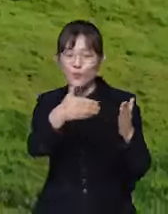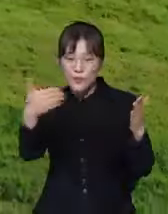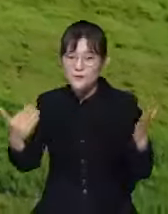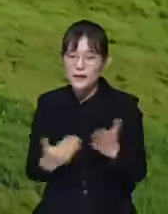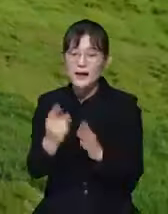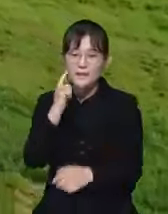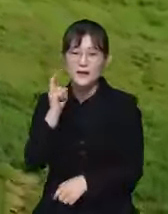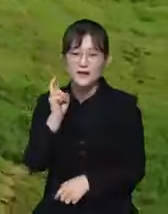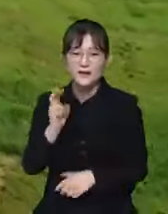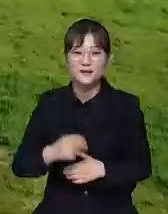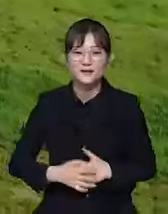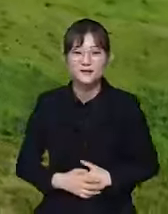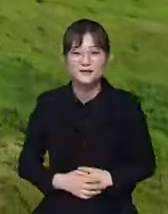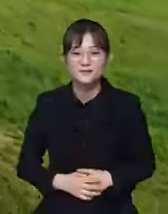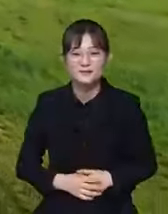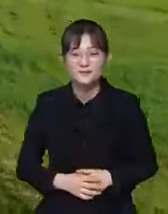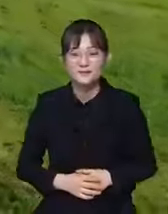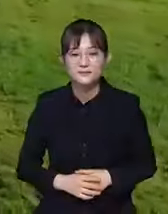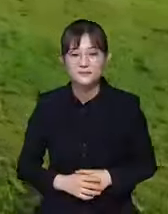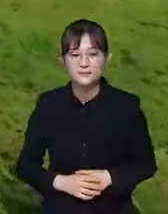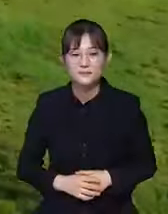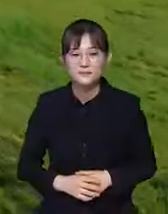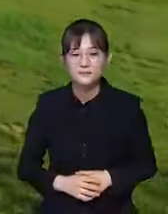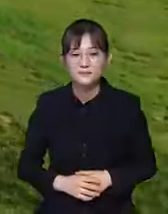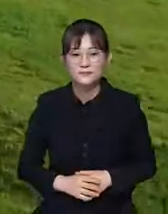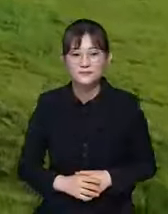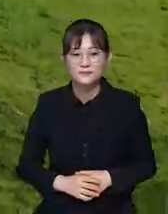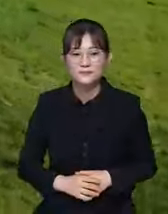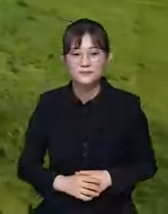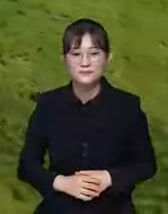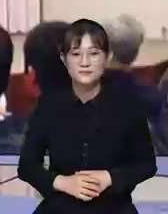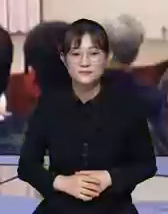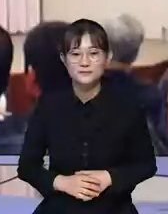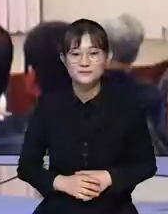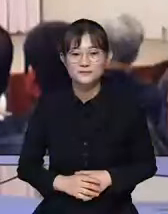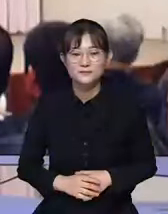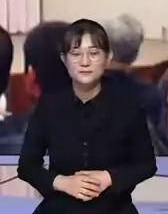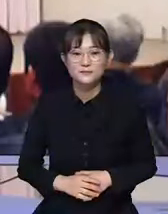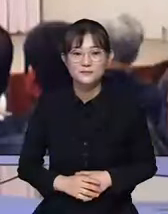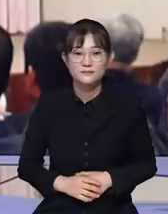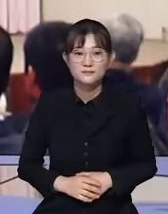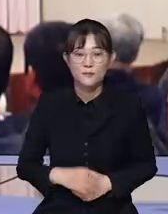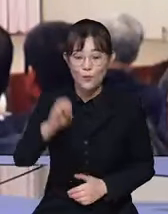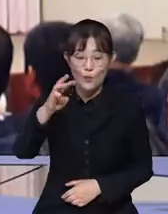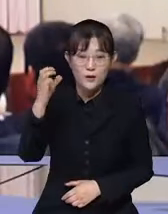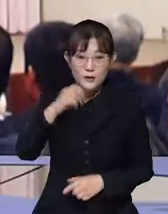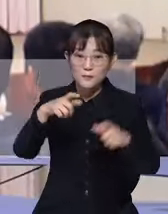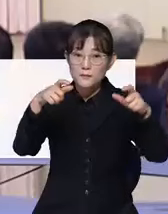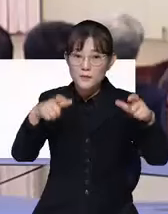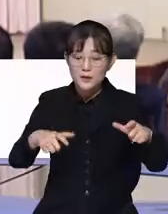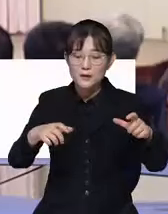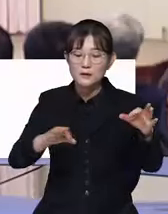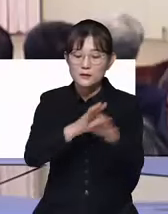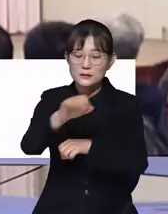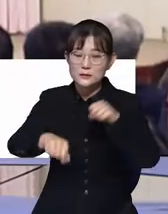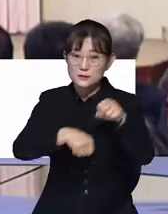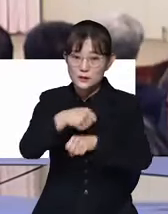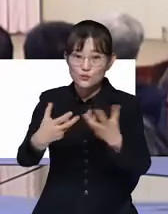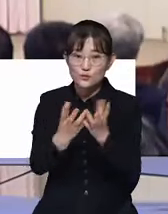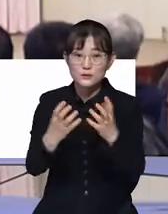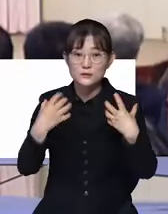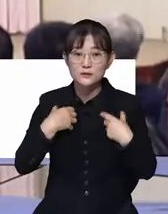떠오를 전망입니다 KBC 최용석 있니다 광권 경자 구역청